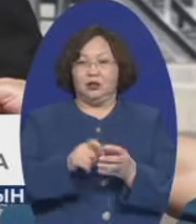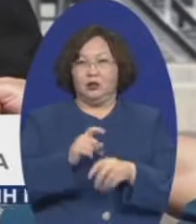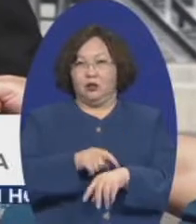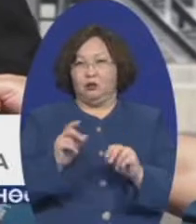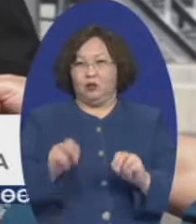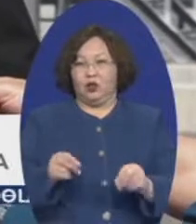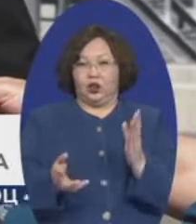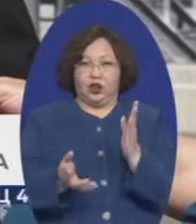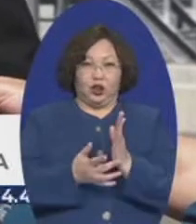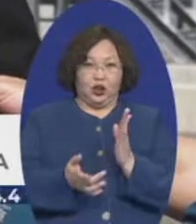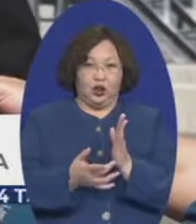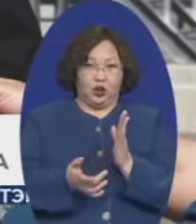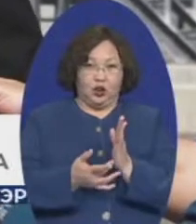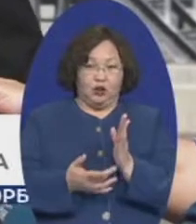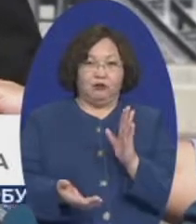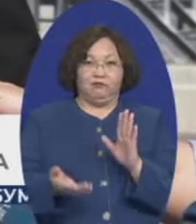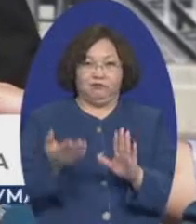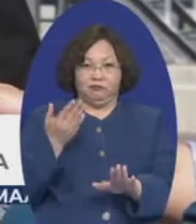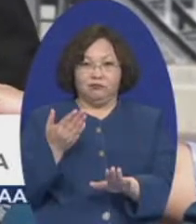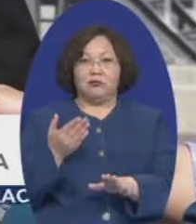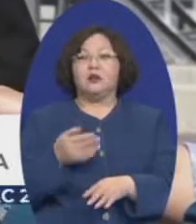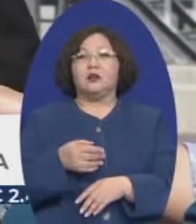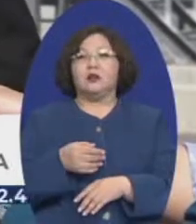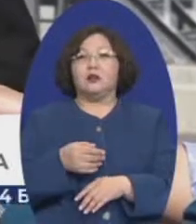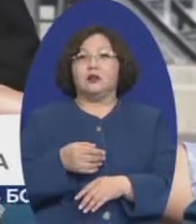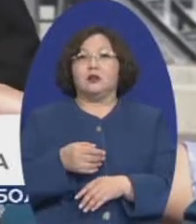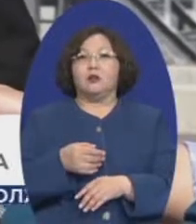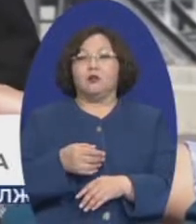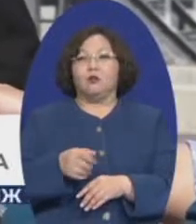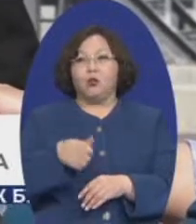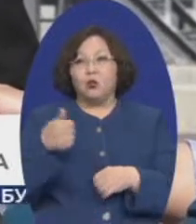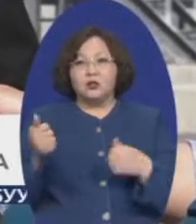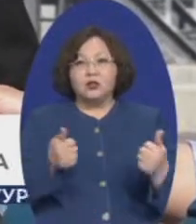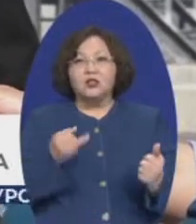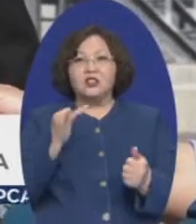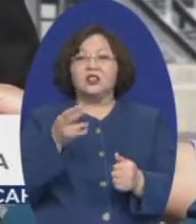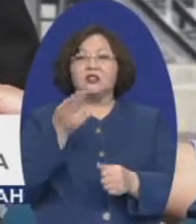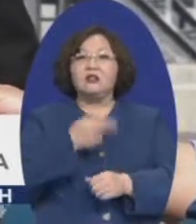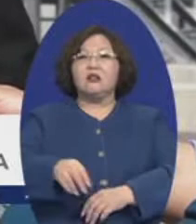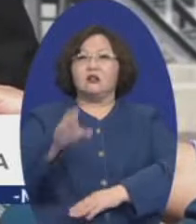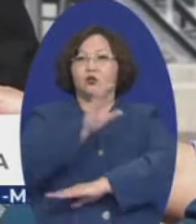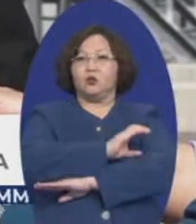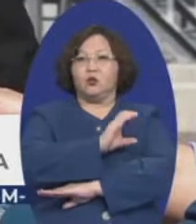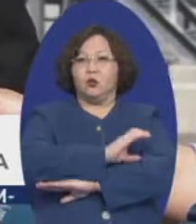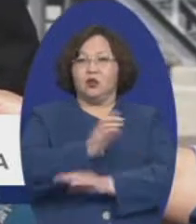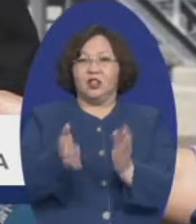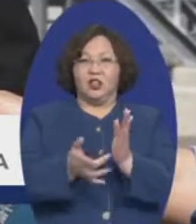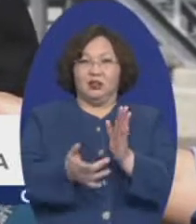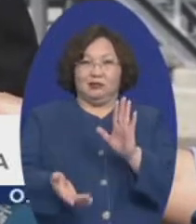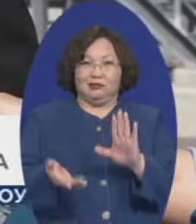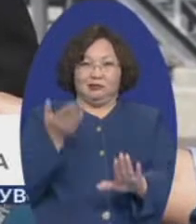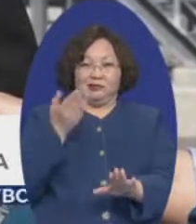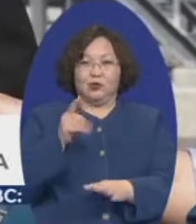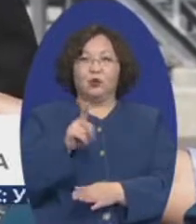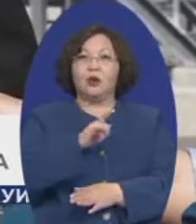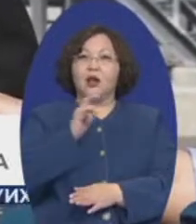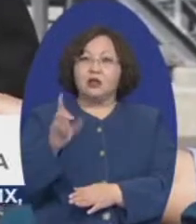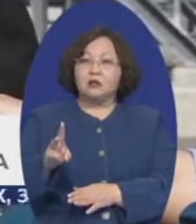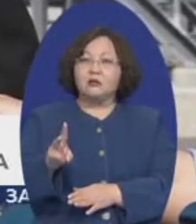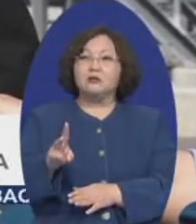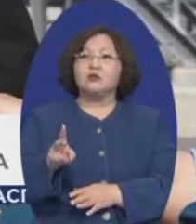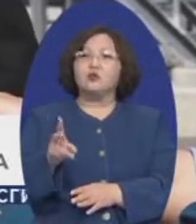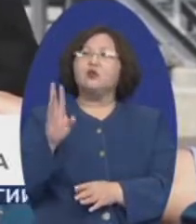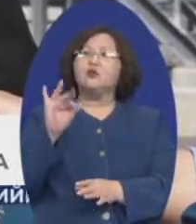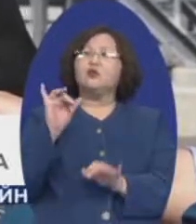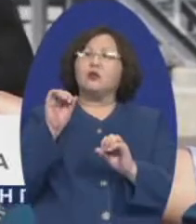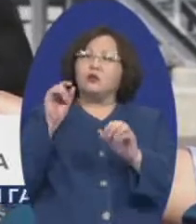дэвшилтэт технологи, ноу хау одоо бусад энэ ихтэй сургууль болон одоо дэвшилтэт технологийн хүрээлэнгүүд дээр болж